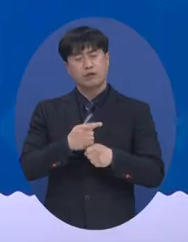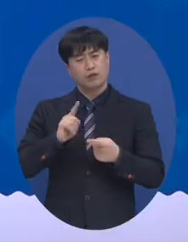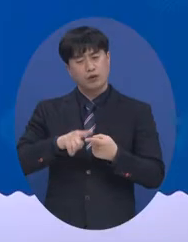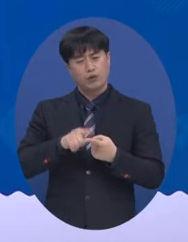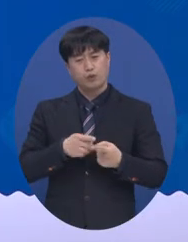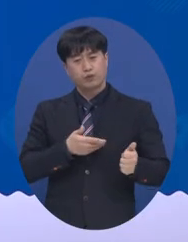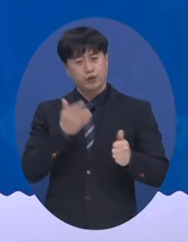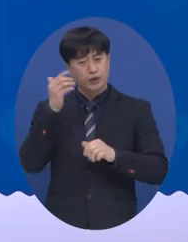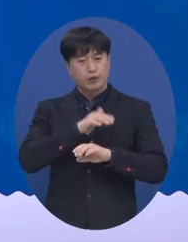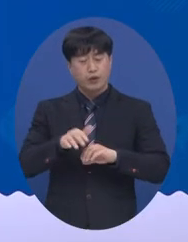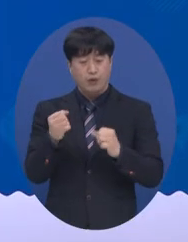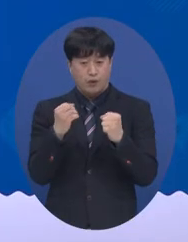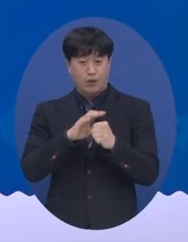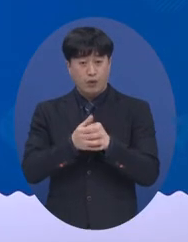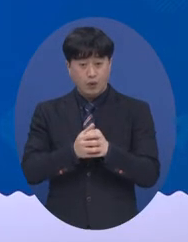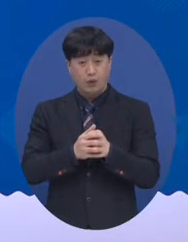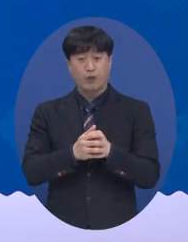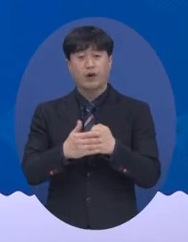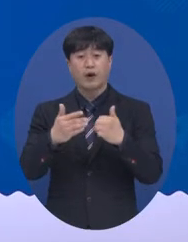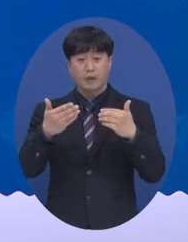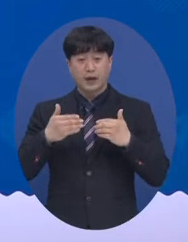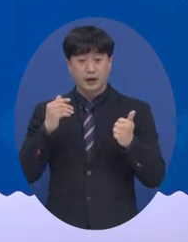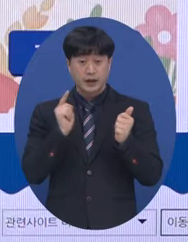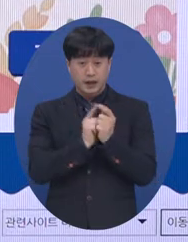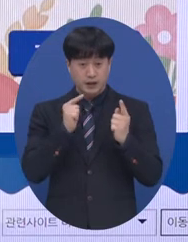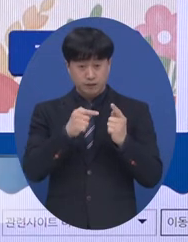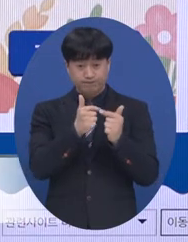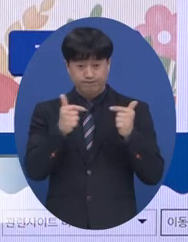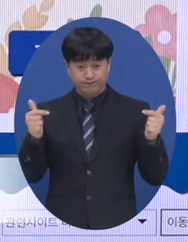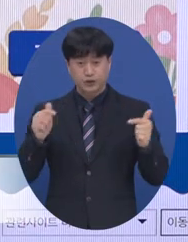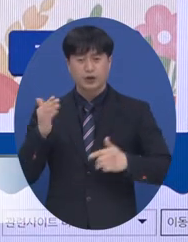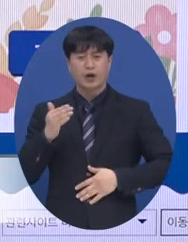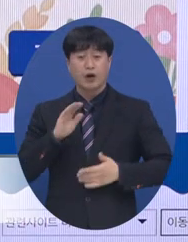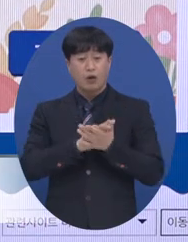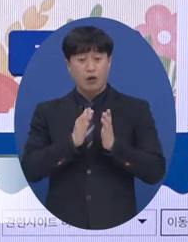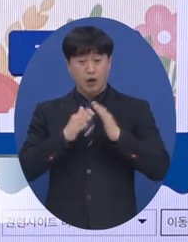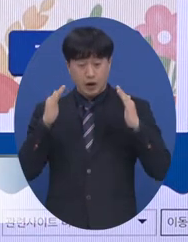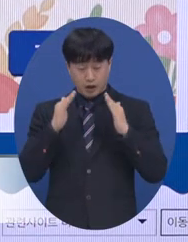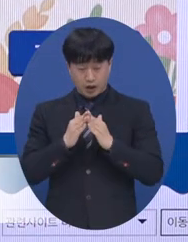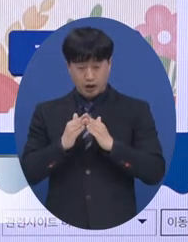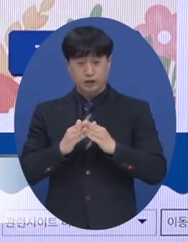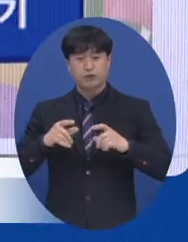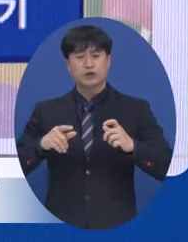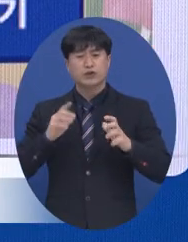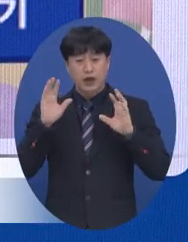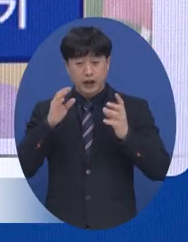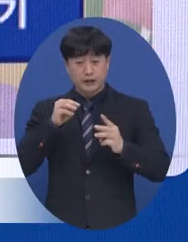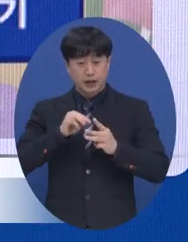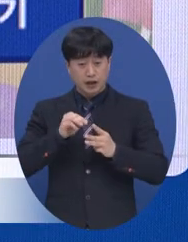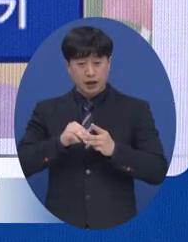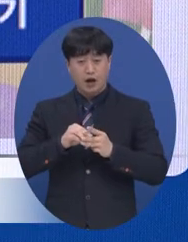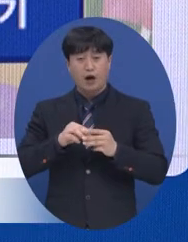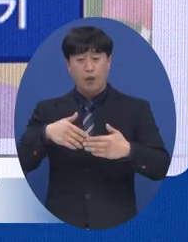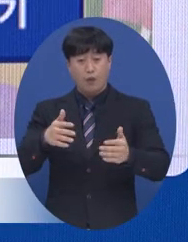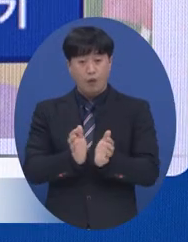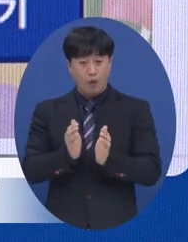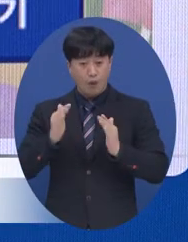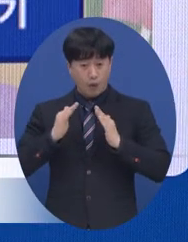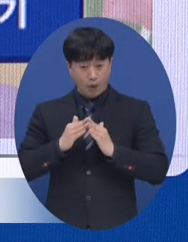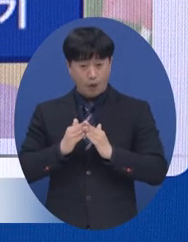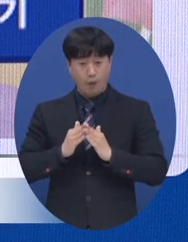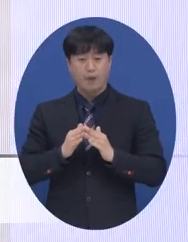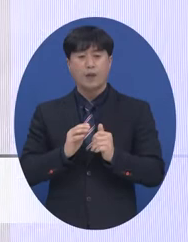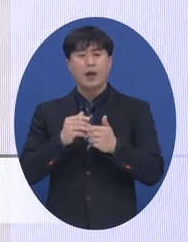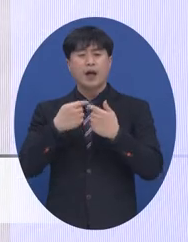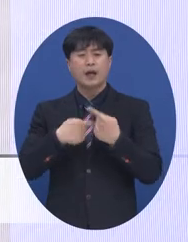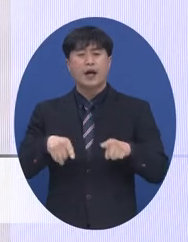건강 화일을 제공받는 대상도 흑해 됩니다 어린이집과 제가 아동센터 그루폰 가정 볼거리 외에도